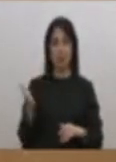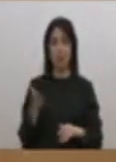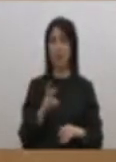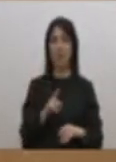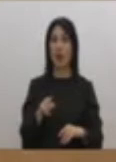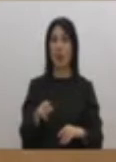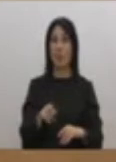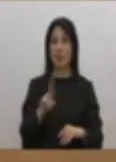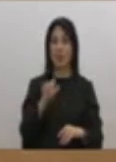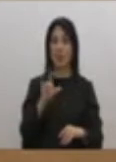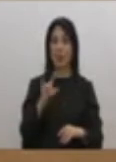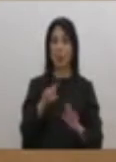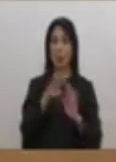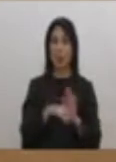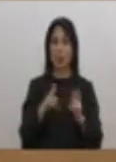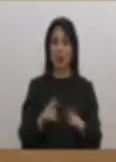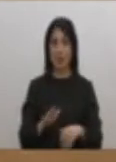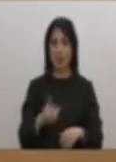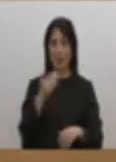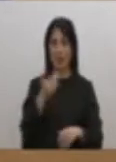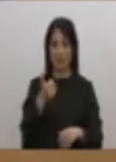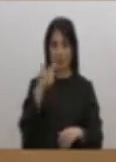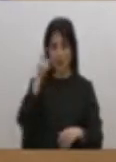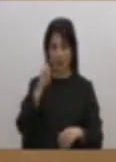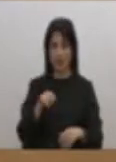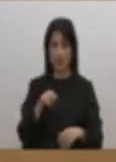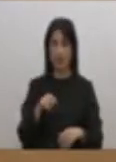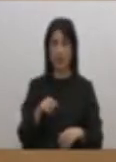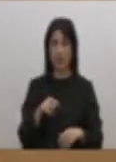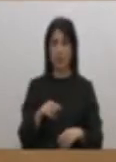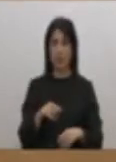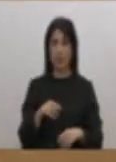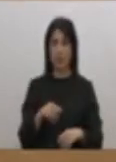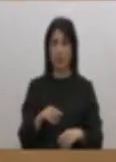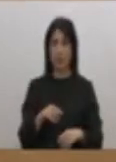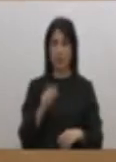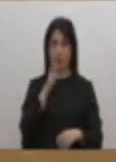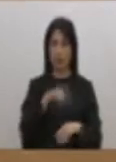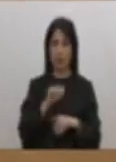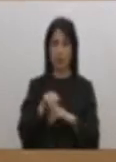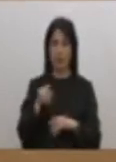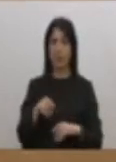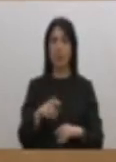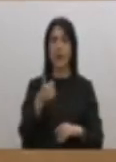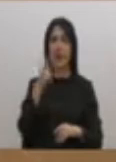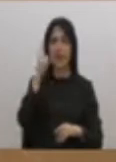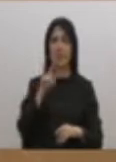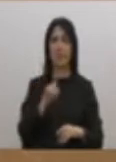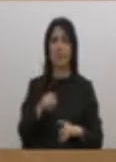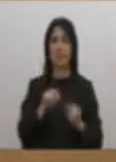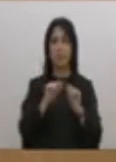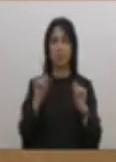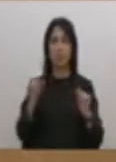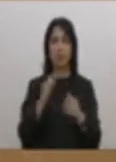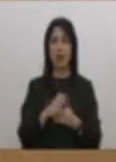ამ დებულებას არ ეთანხმება და თქვენ ძალიან კარგად იცით, თუ შეიძლება რომ 30 წამი დავემატოთ რა. Და თქვენ ძალიან კარგად იცით, რომ ეს პუნქტი